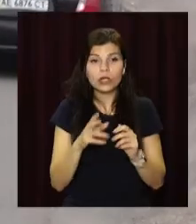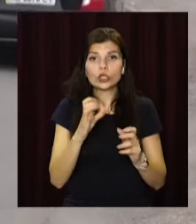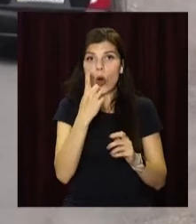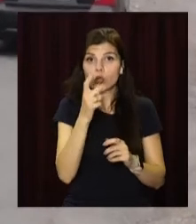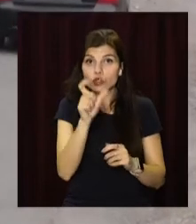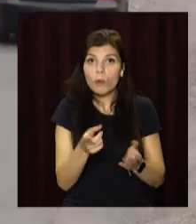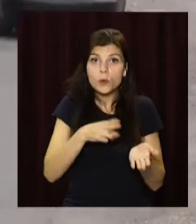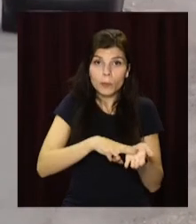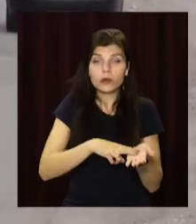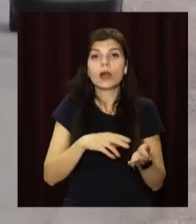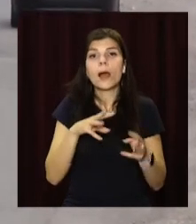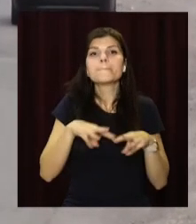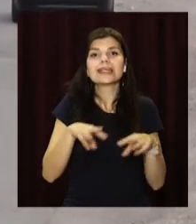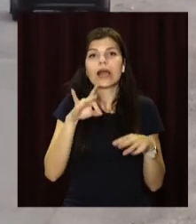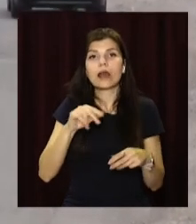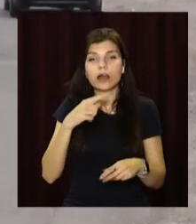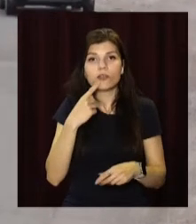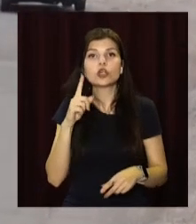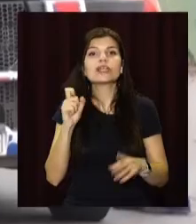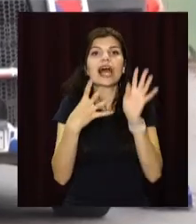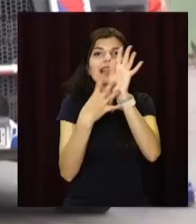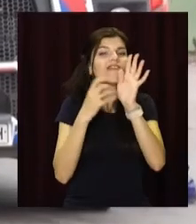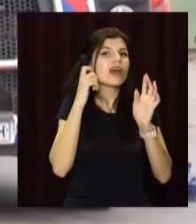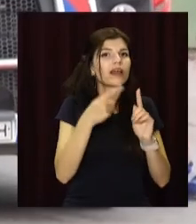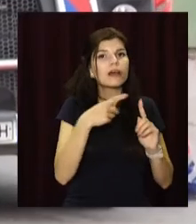людини. У міськраді кажуть, за 9